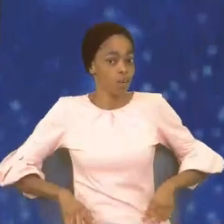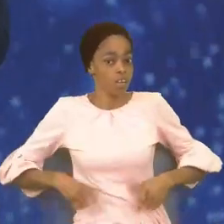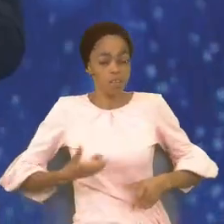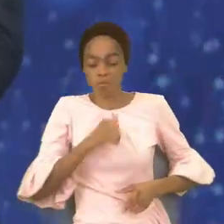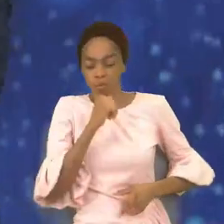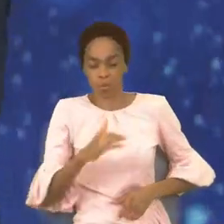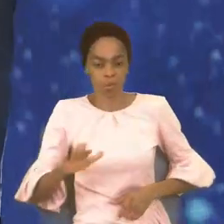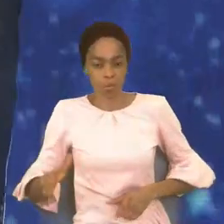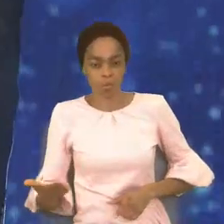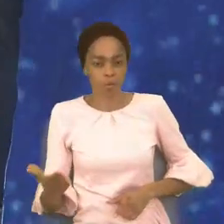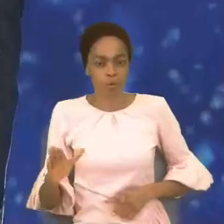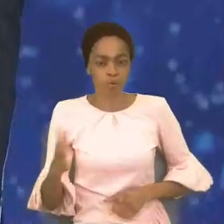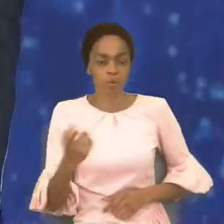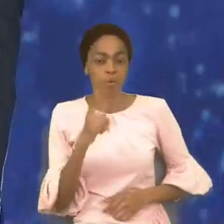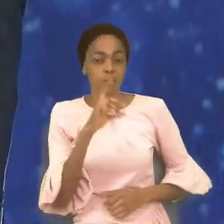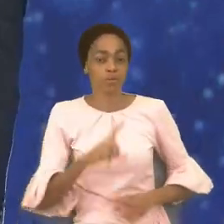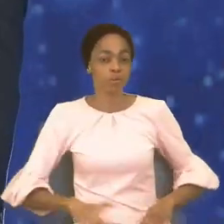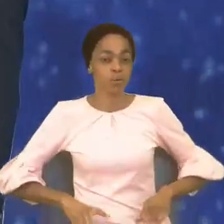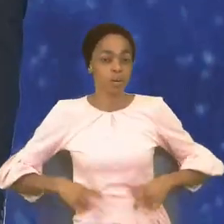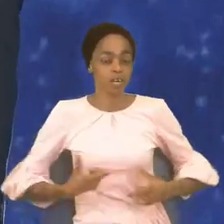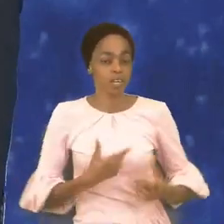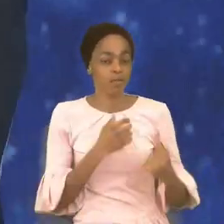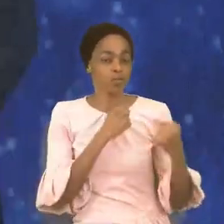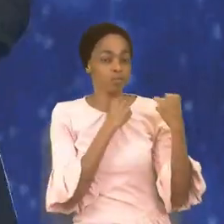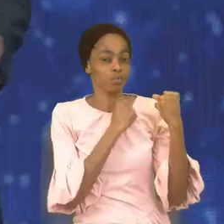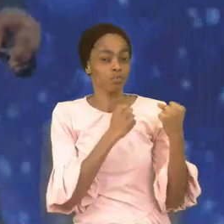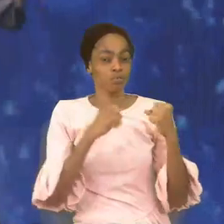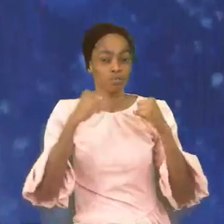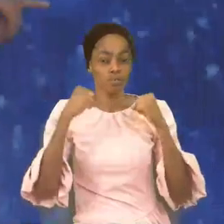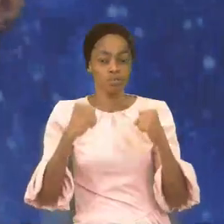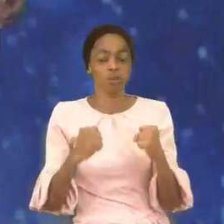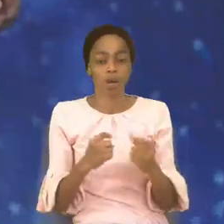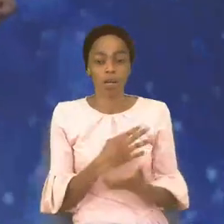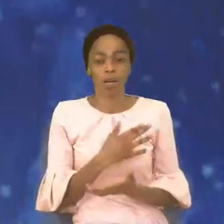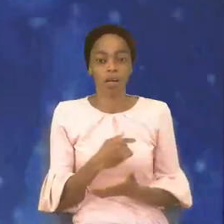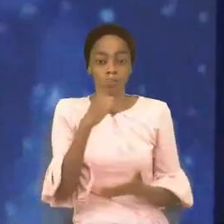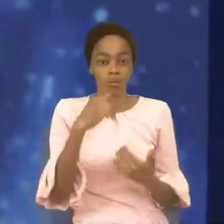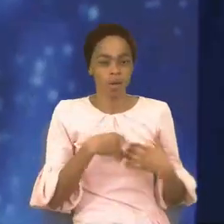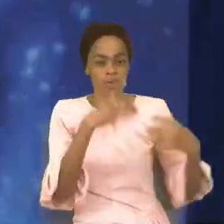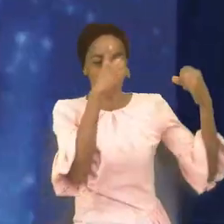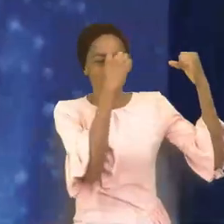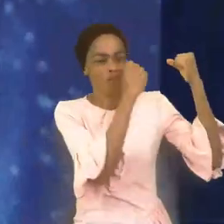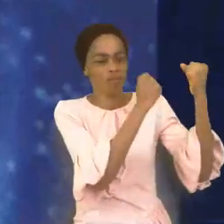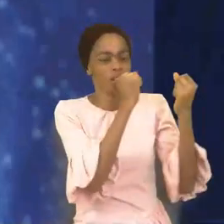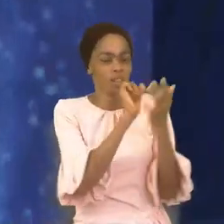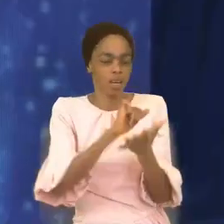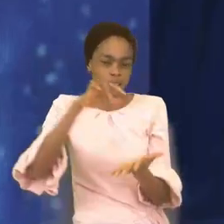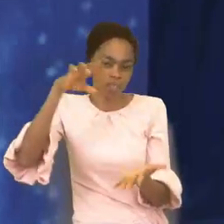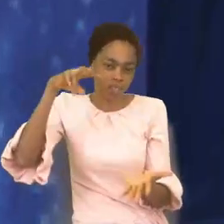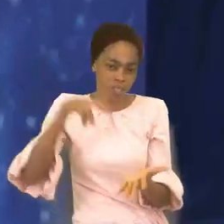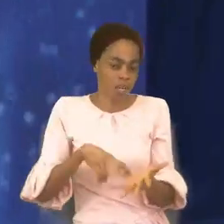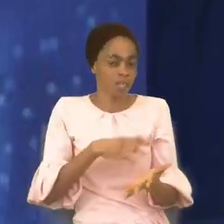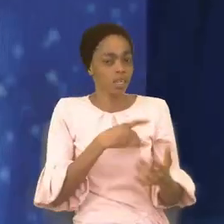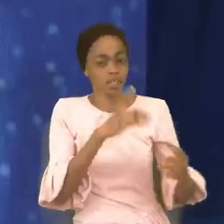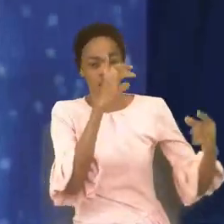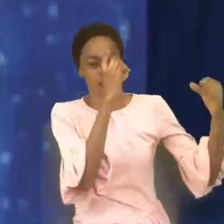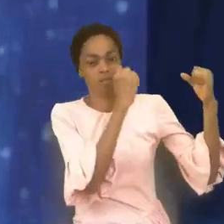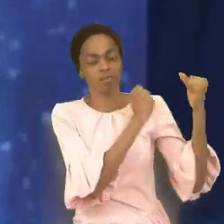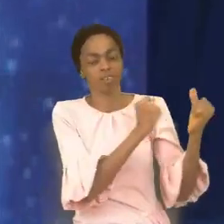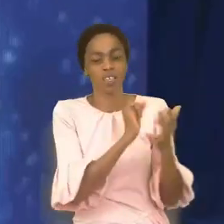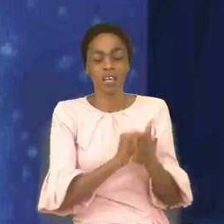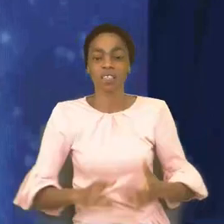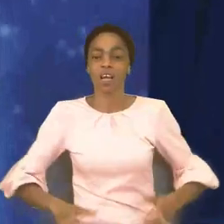sans compromission. Tu pourras traverser cette vie et tu auras la foi qui tient et la foi